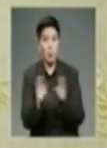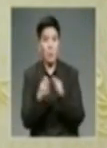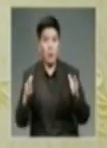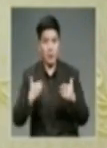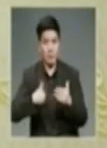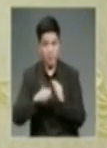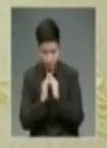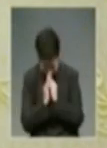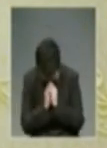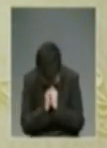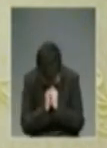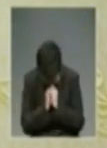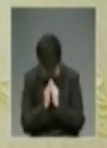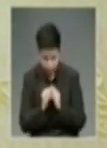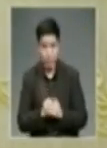วัสดีครับ